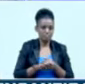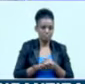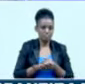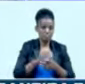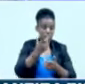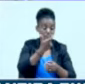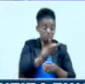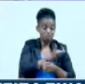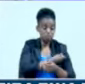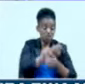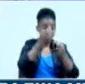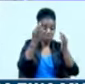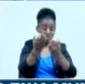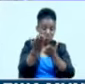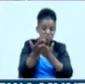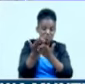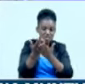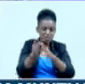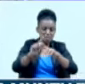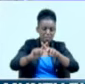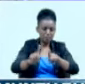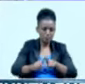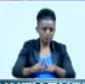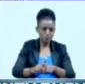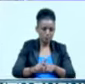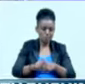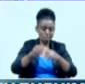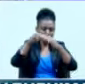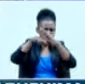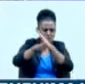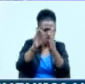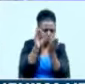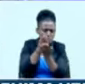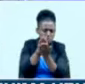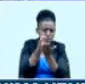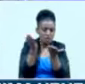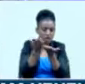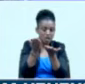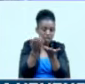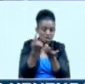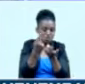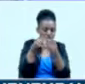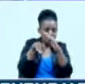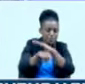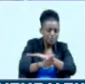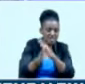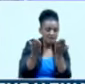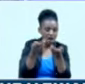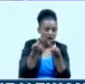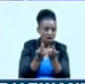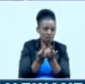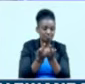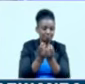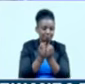izo nkingo zifite ibyo zisaba bitandukanye uko zibikwa hari urumwe rusaba kubikwa